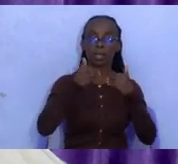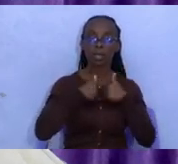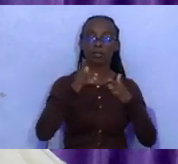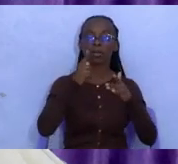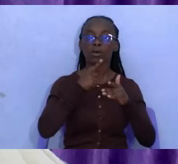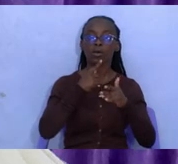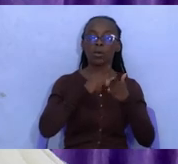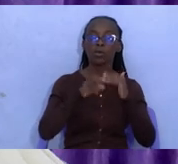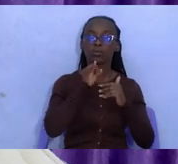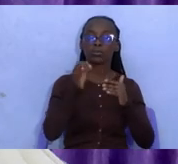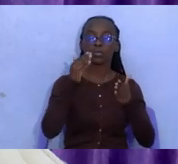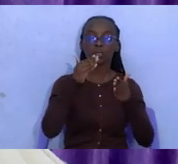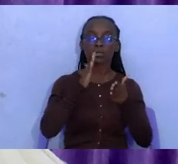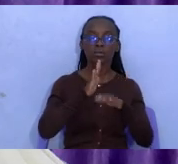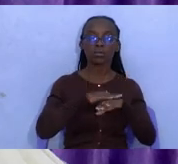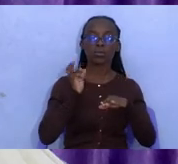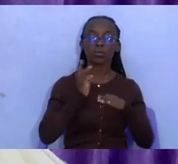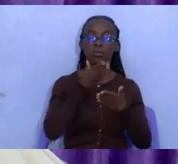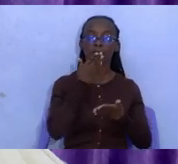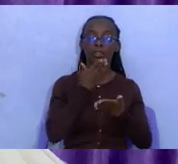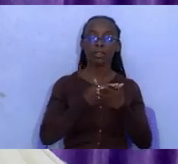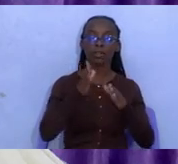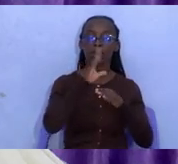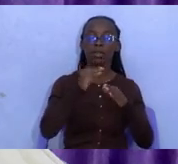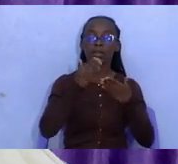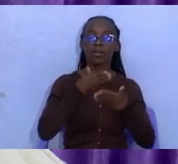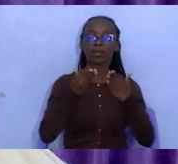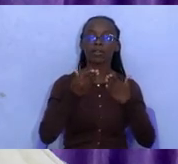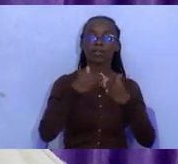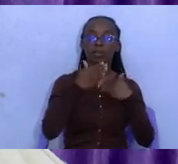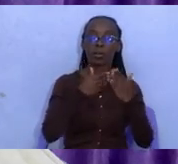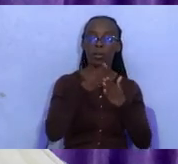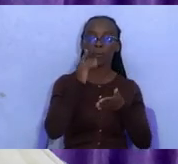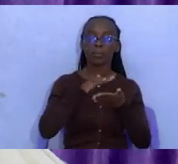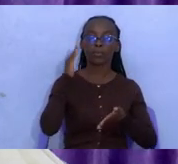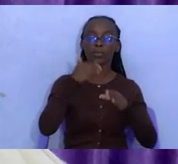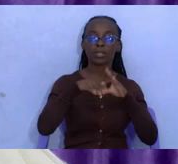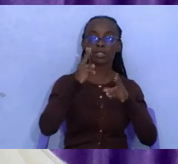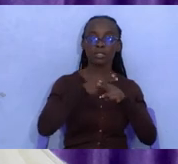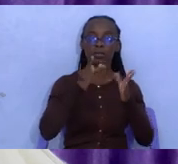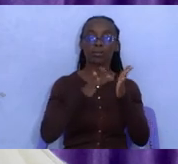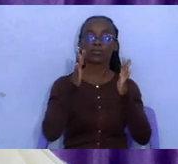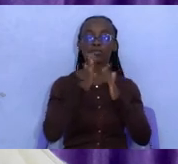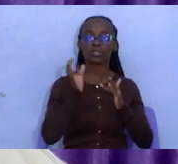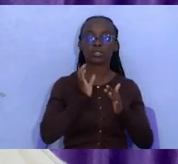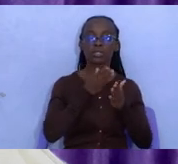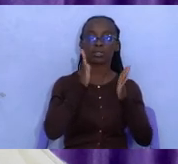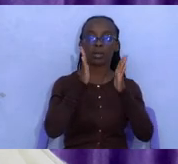maana unastahili. We give you all the glory, we give you all the praise. In Jesus mighty name we have